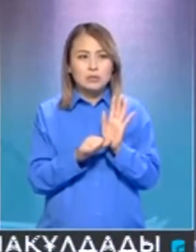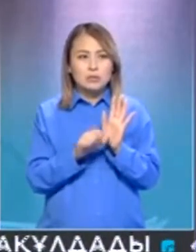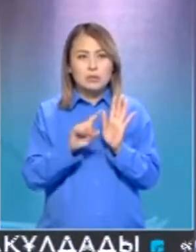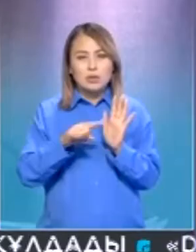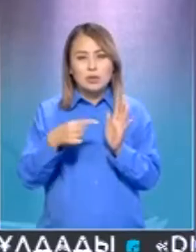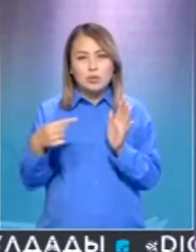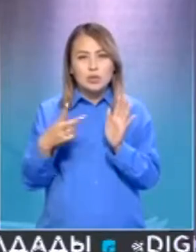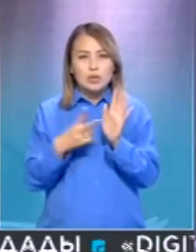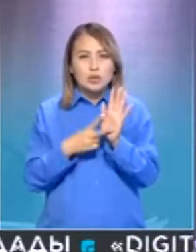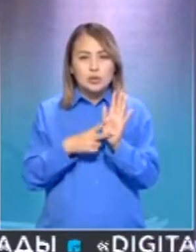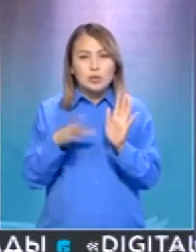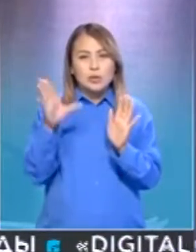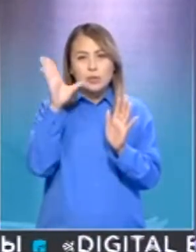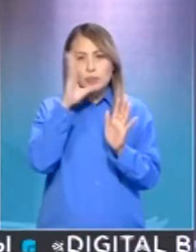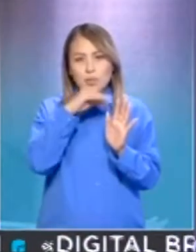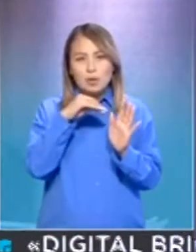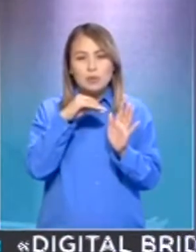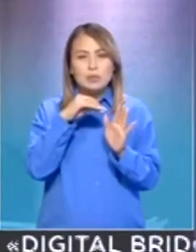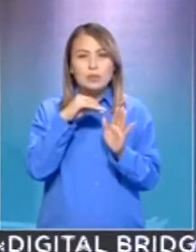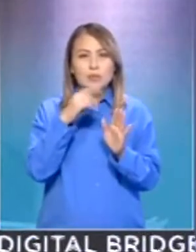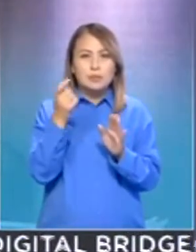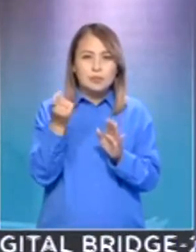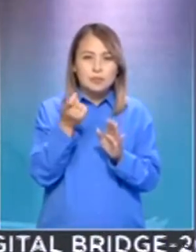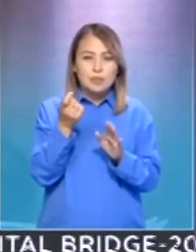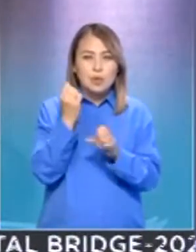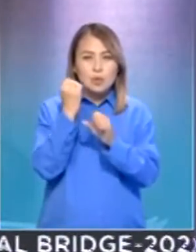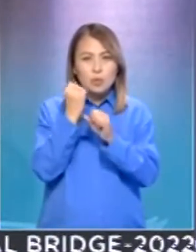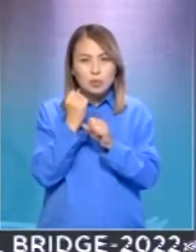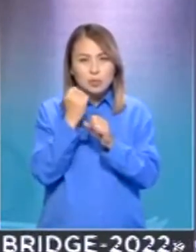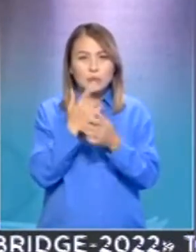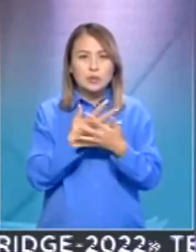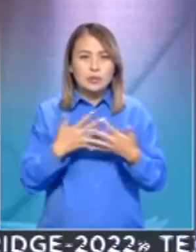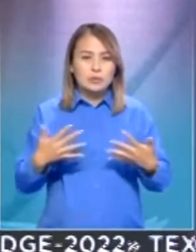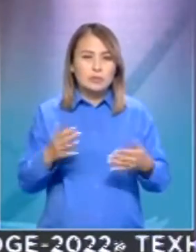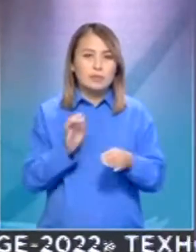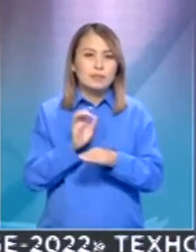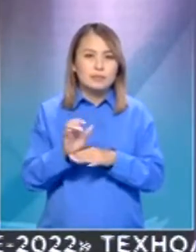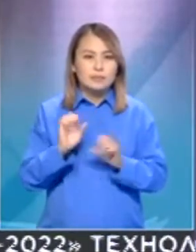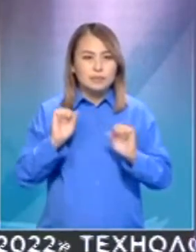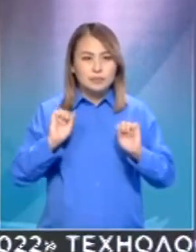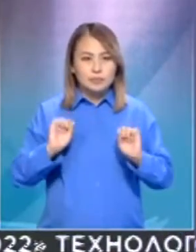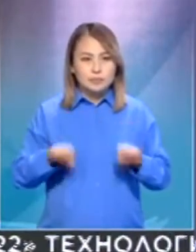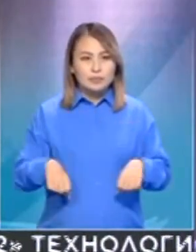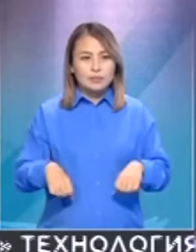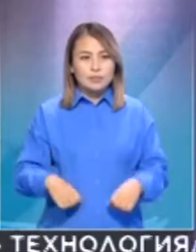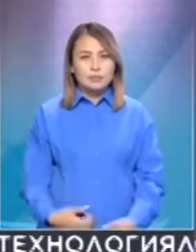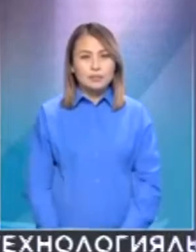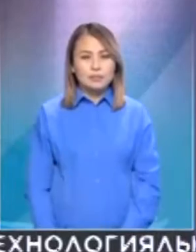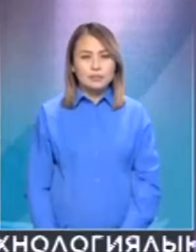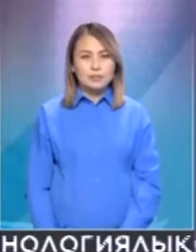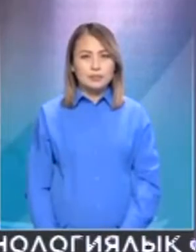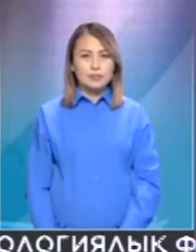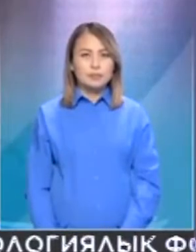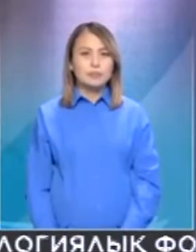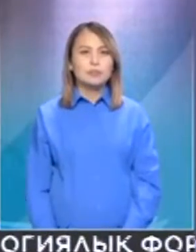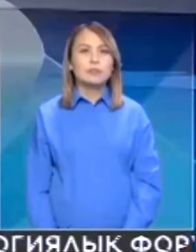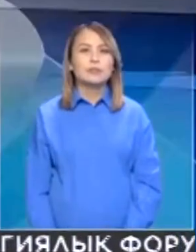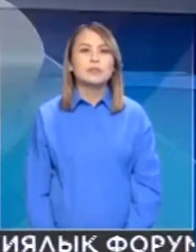6-дан 7 миллион тоннаға дейін бидай болсын, онымен болсын да экспортқа шығаруға мүмкіншілігіміз